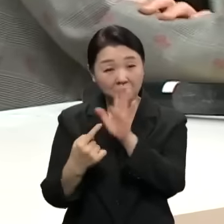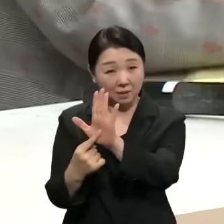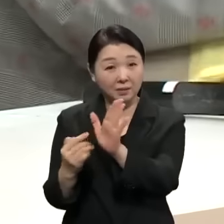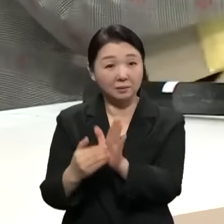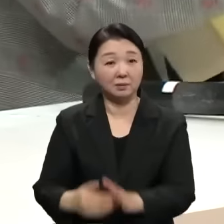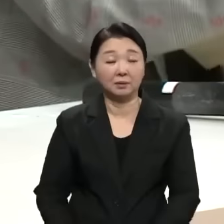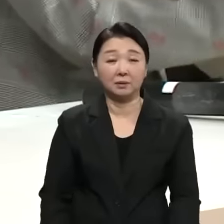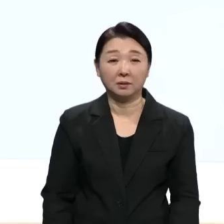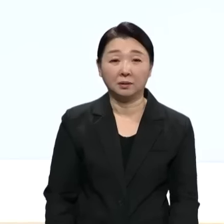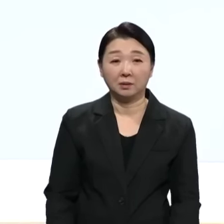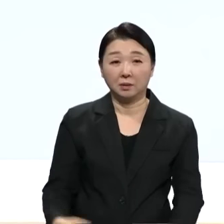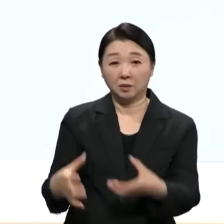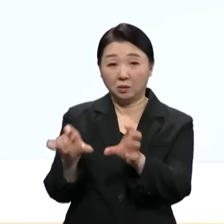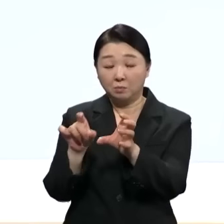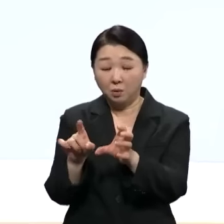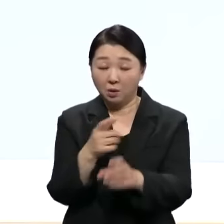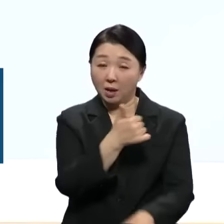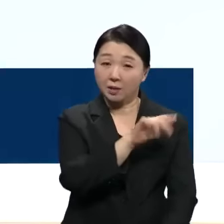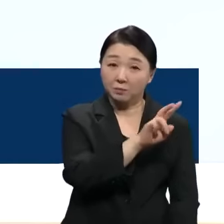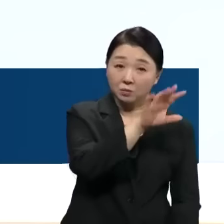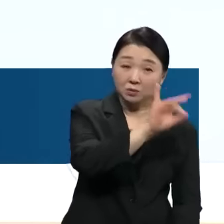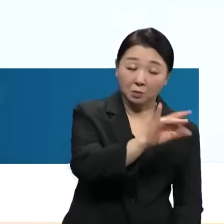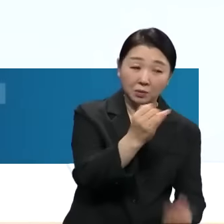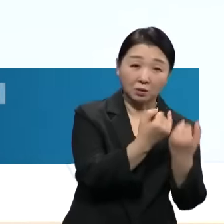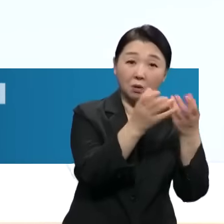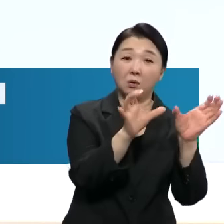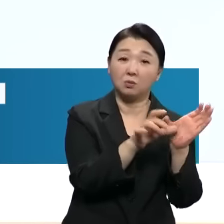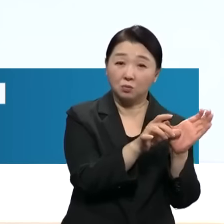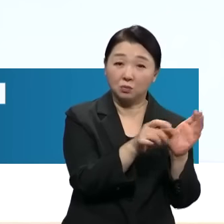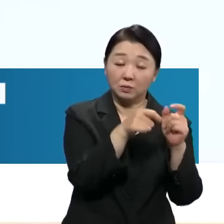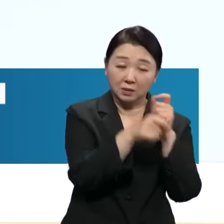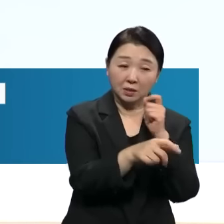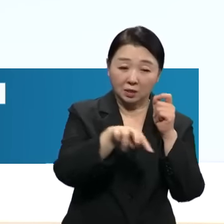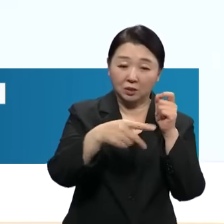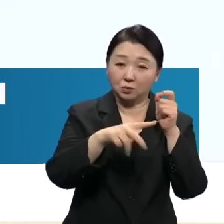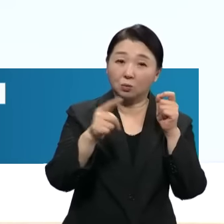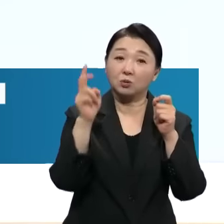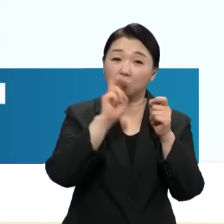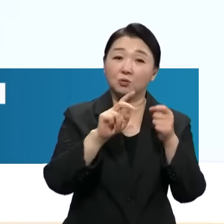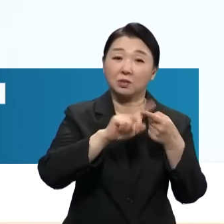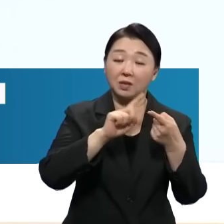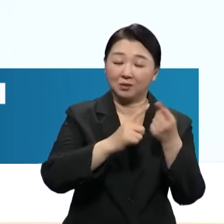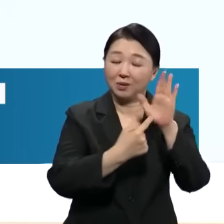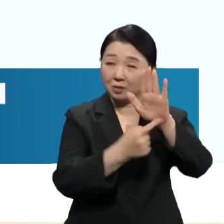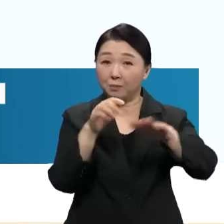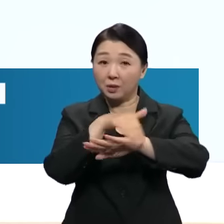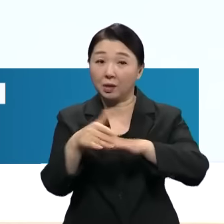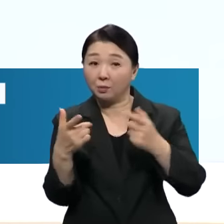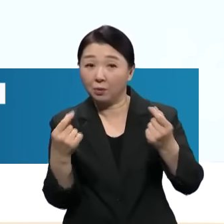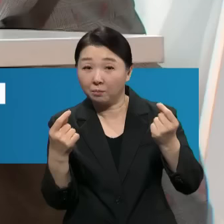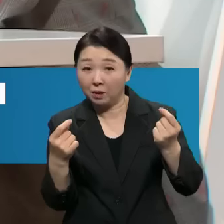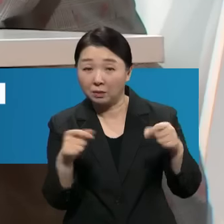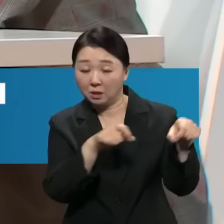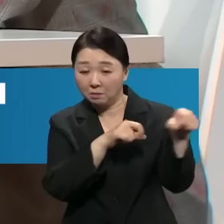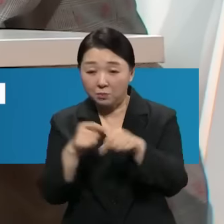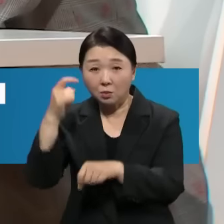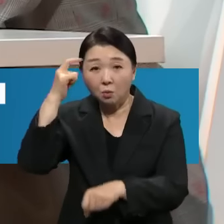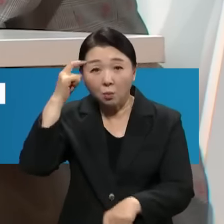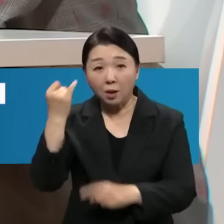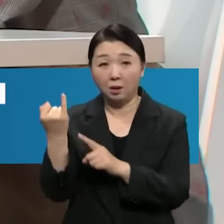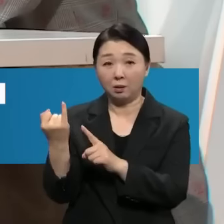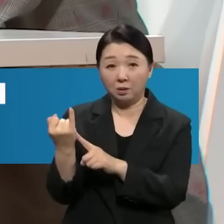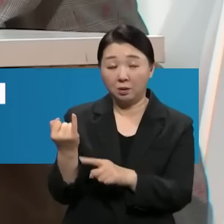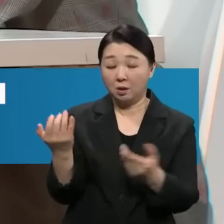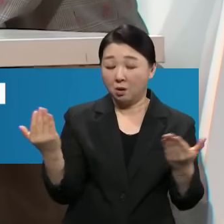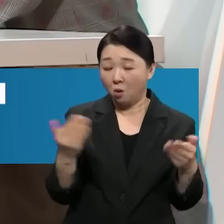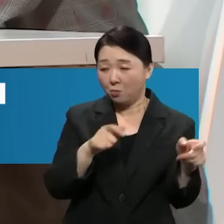알려졌는데요. 뉴진스가 하이브의 첫 번째 걸그룹으로 자회사 소스뮤직에서 데뷔할 예정이었지만 이게 미뤄진 이유는 민